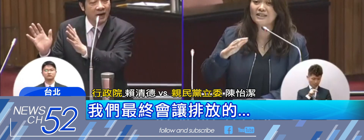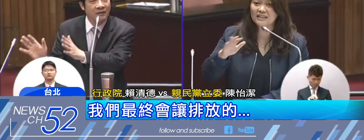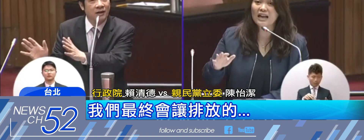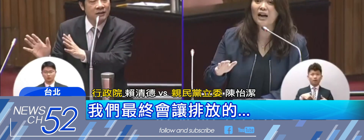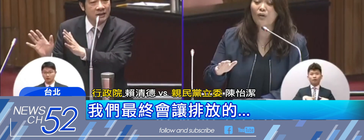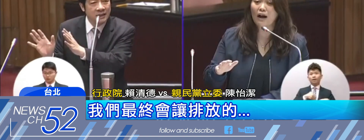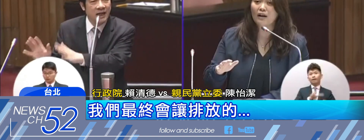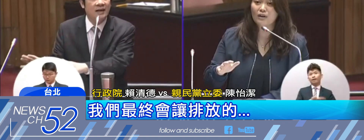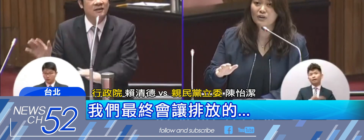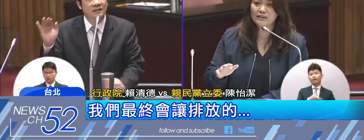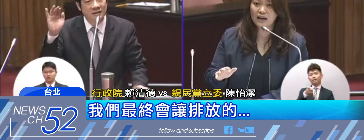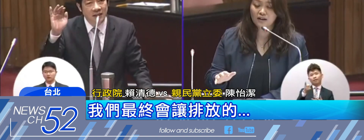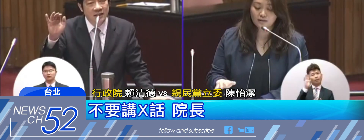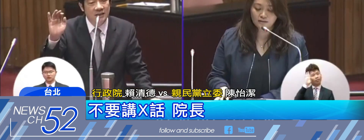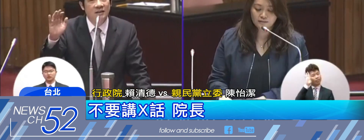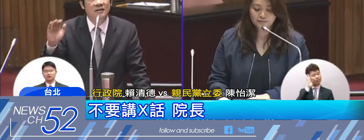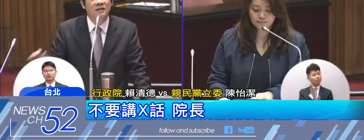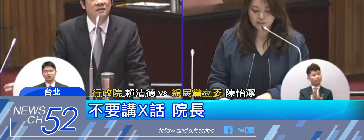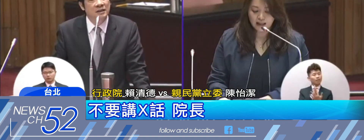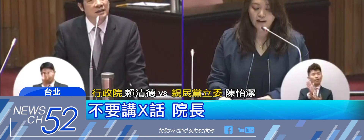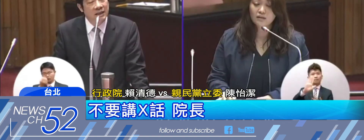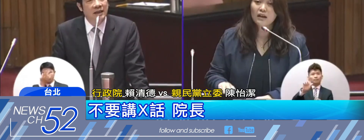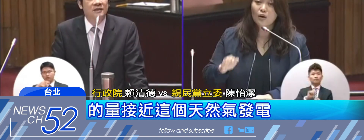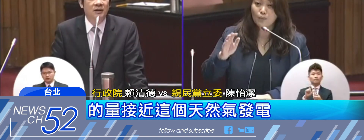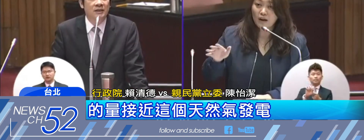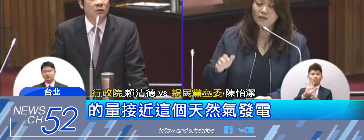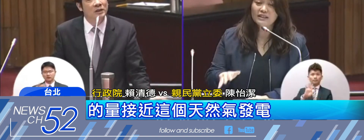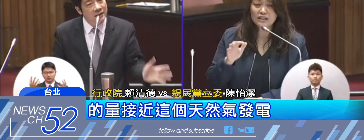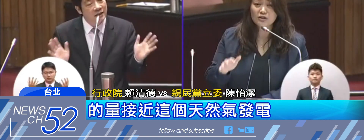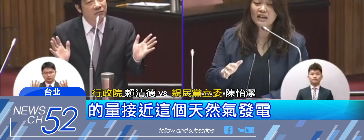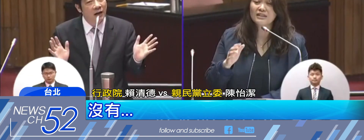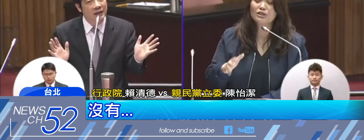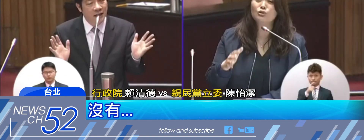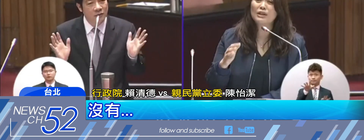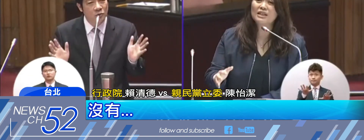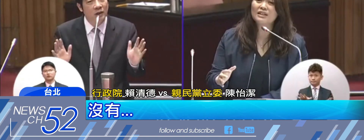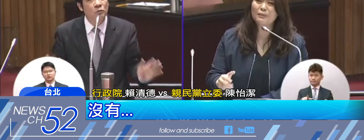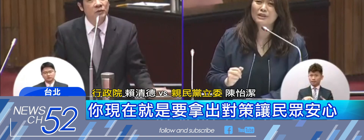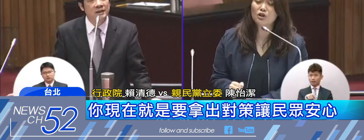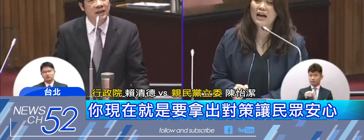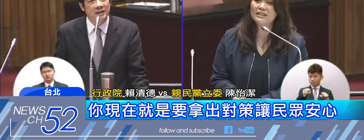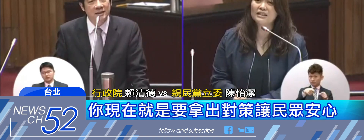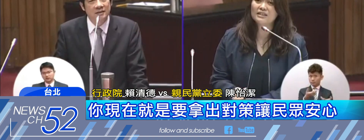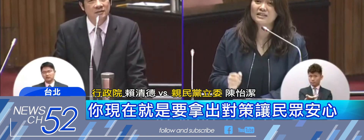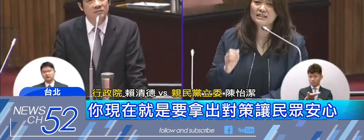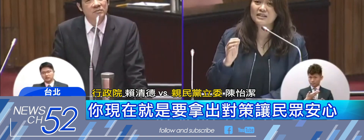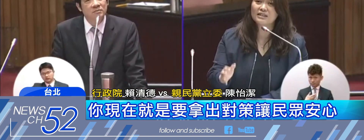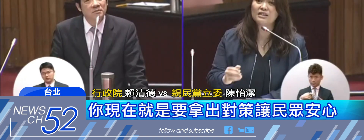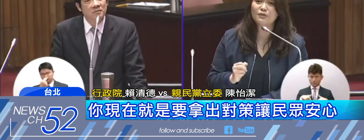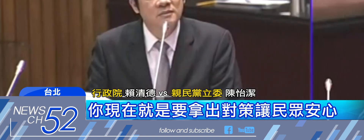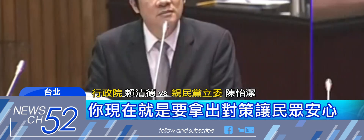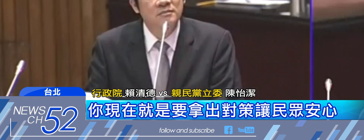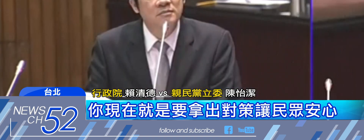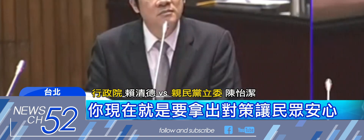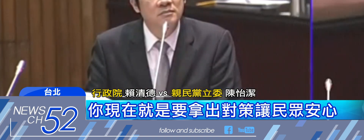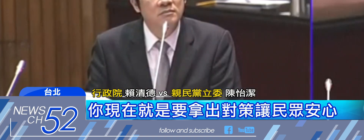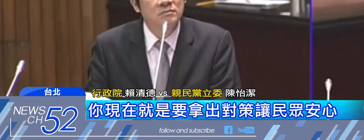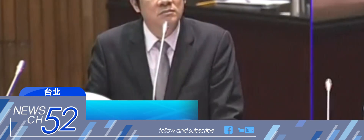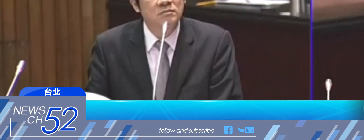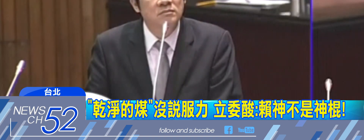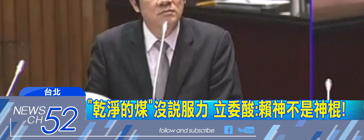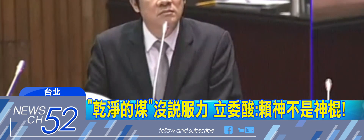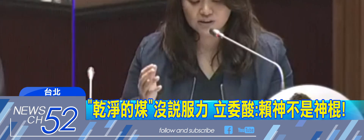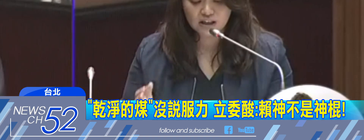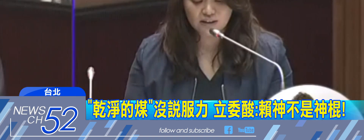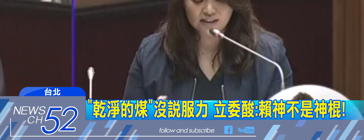心呐、啊！不要讲插话，院长 接近。这个天然气发电， 没有，你现在就是要拿出对策，让民众安心。 赖清德想解释，陈宜杰